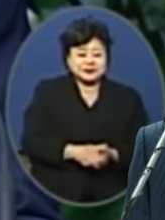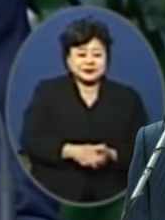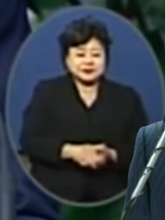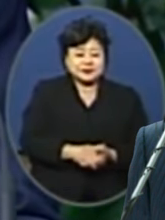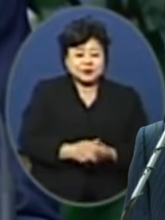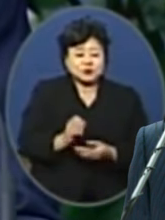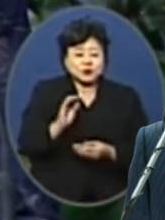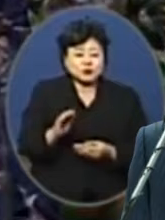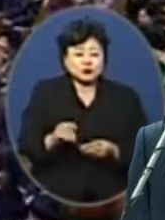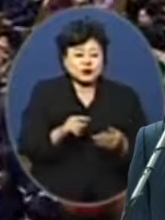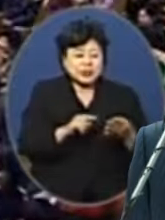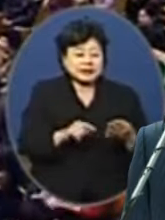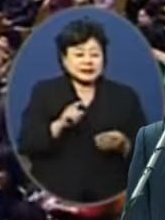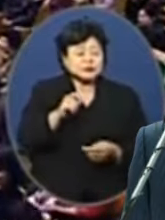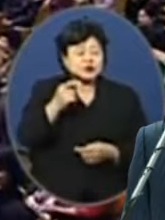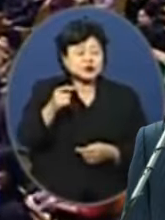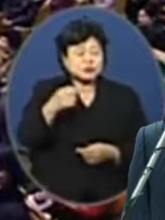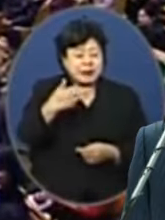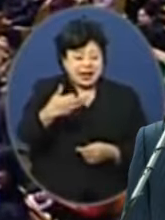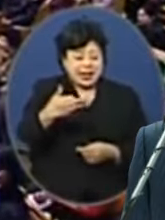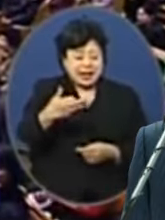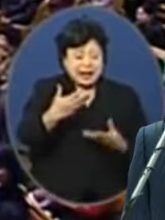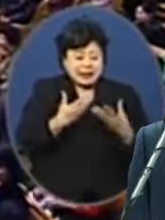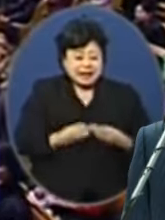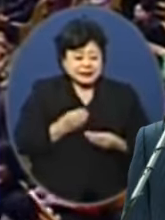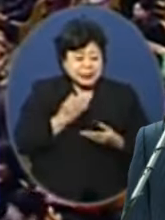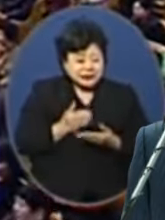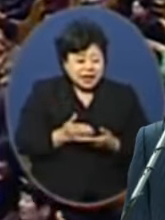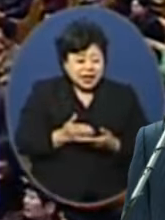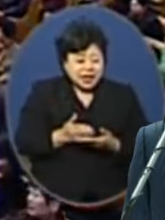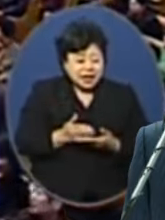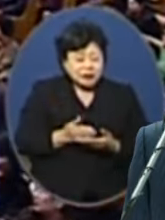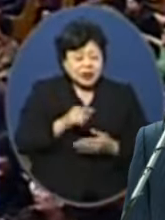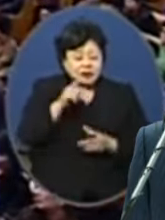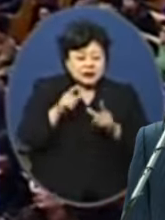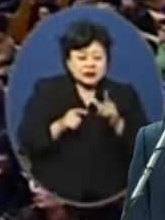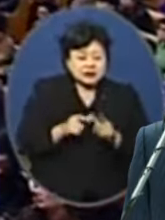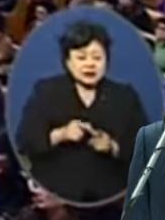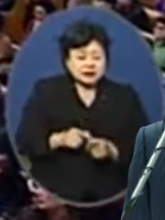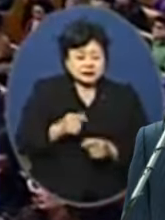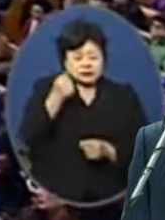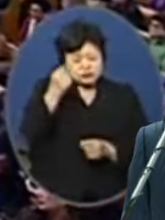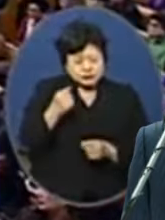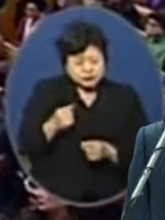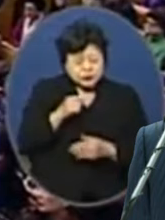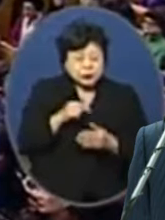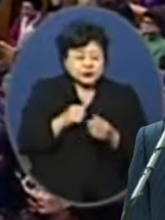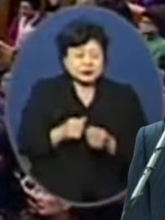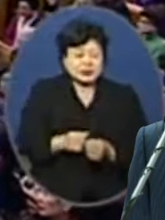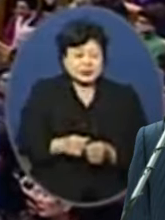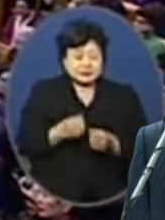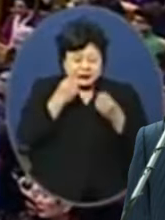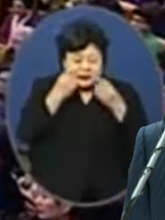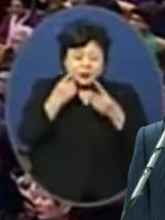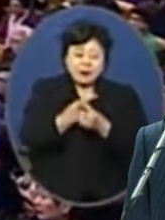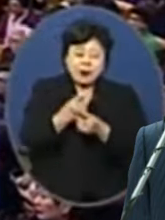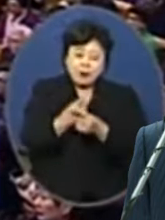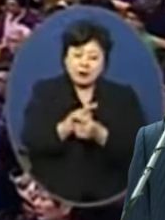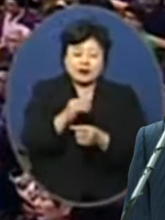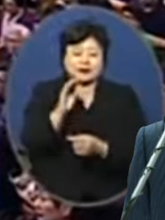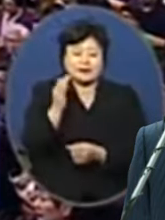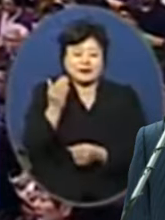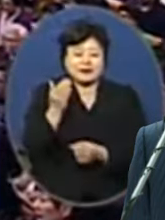고린도후서 4장 16절 18절에 그러므로 우리가 낙심하지 아니하노니 우리 그 사람은 낡아지나 우리 속 사람은 날로 새로워진다